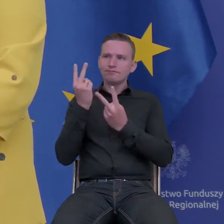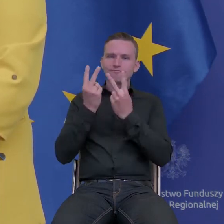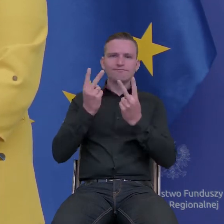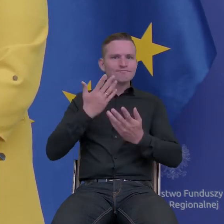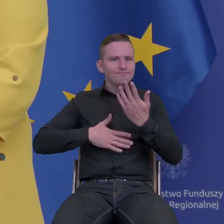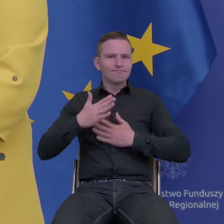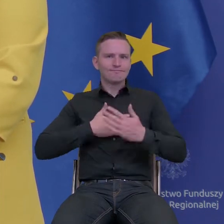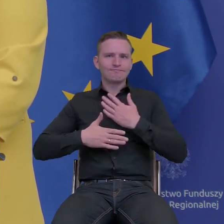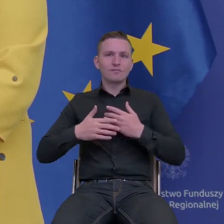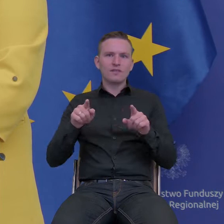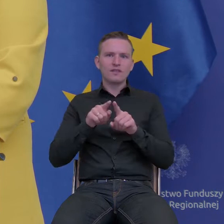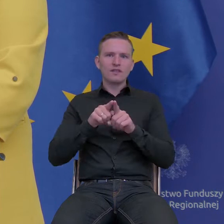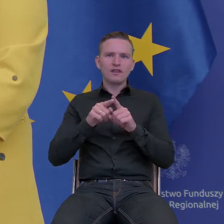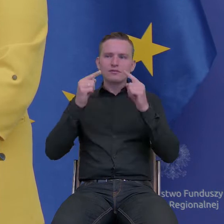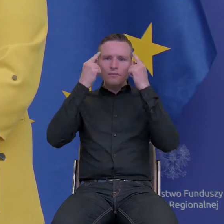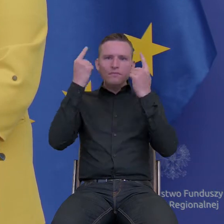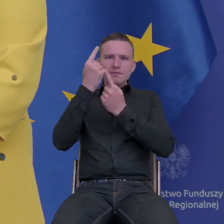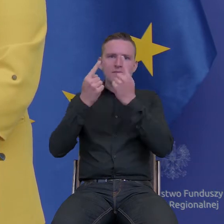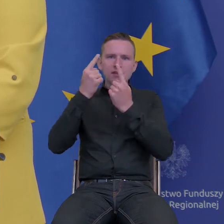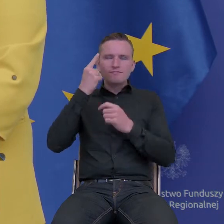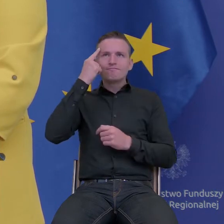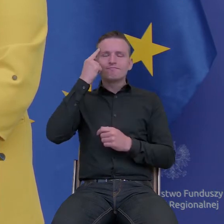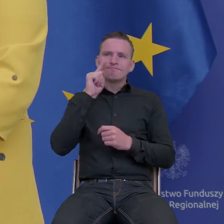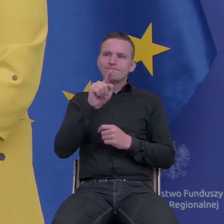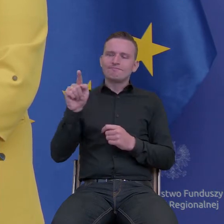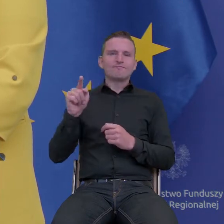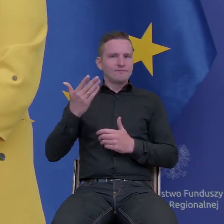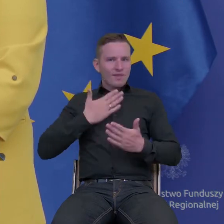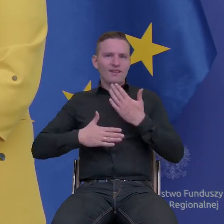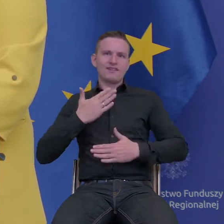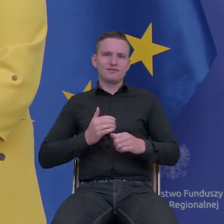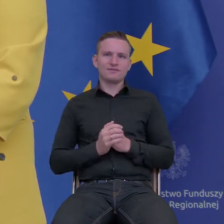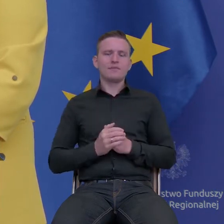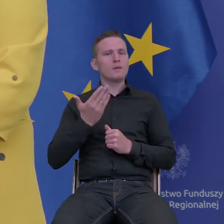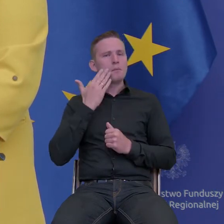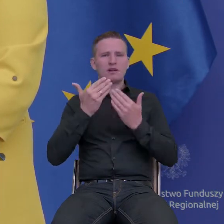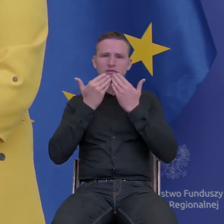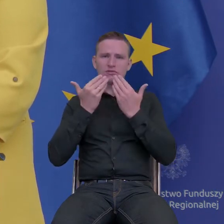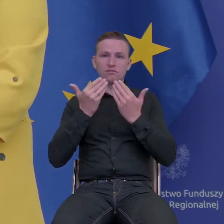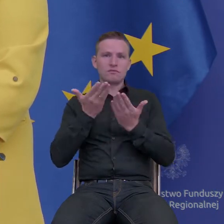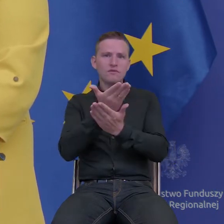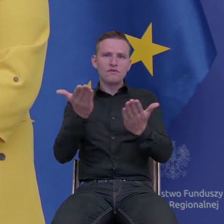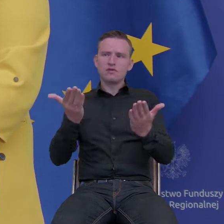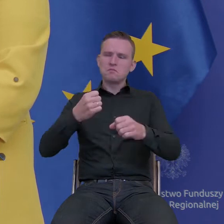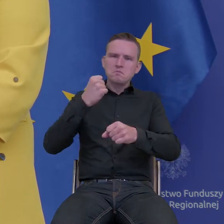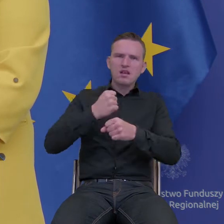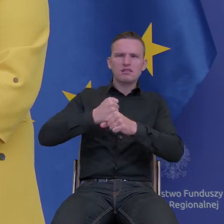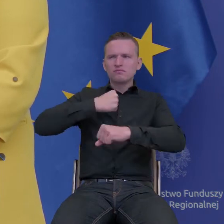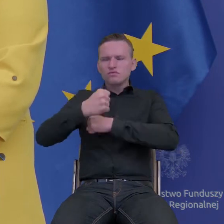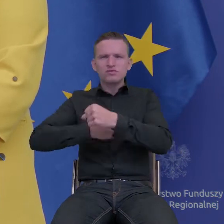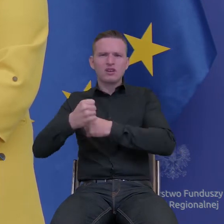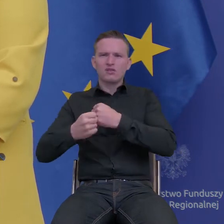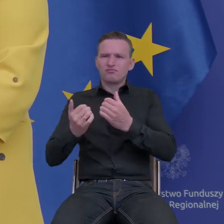jaki sposób państwo dokładacie cegiełkę do kwestii związanych z udostępnianiem,